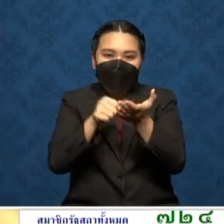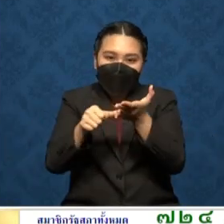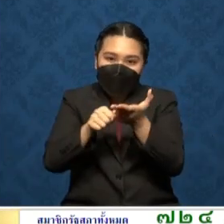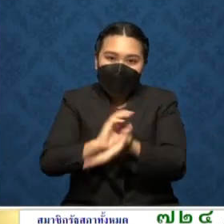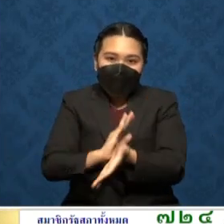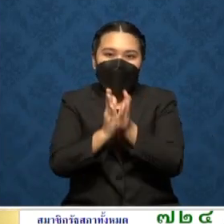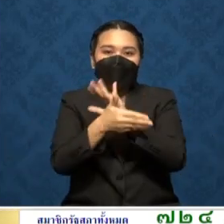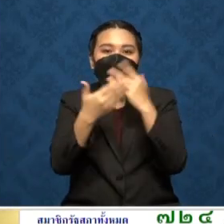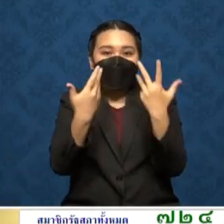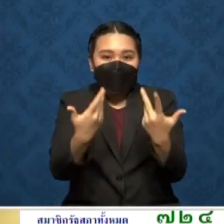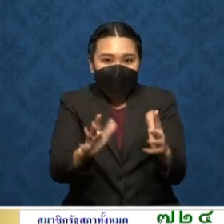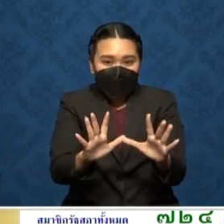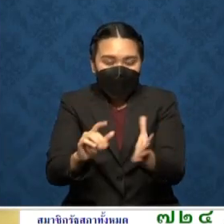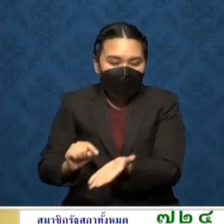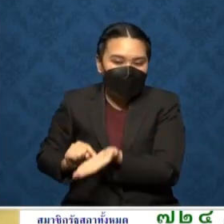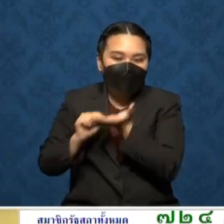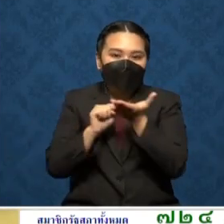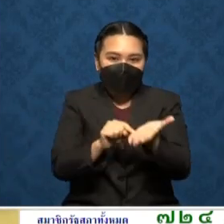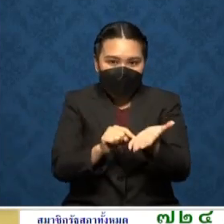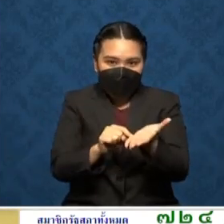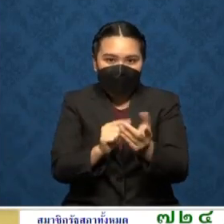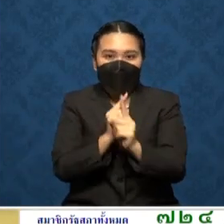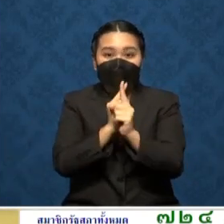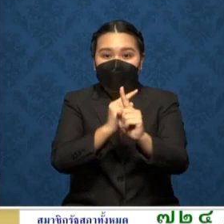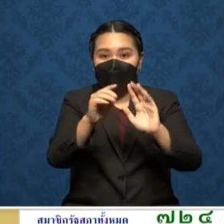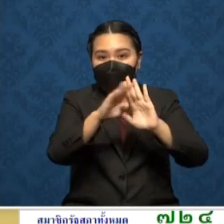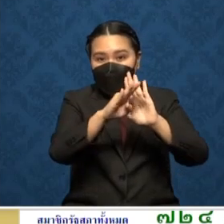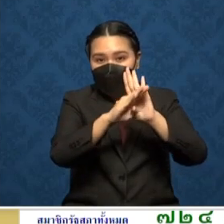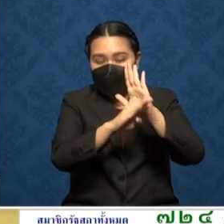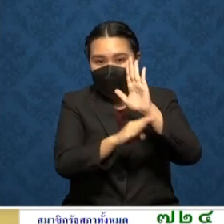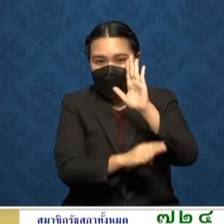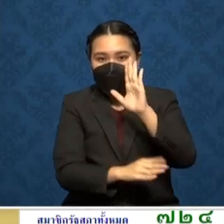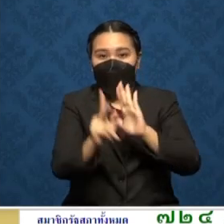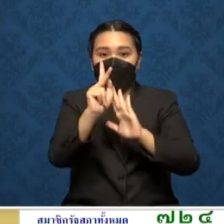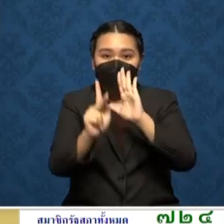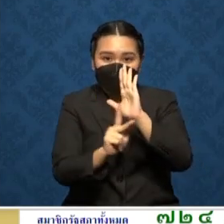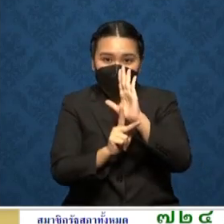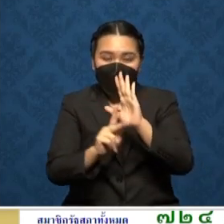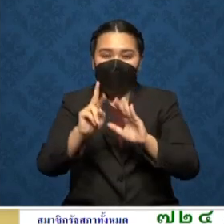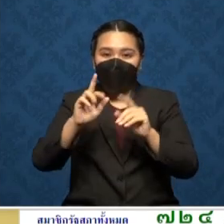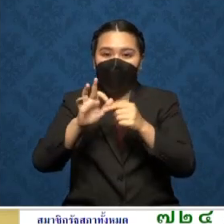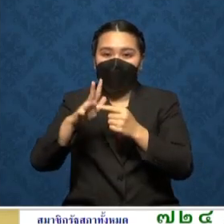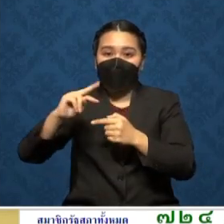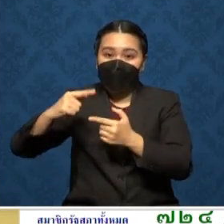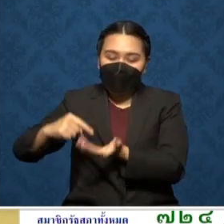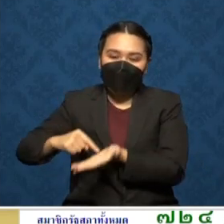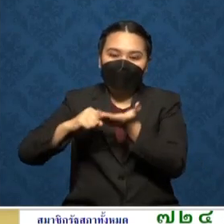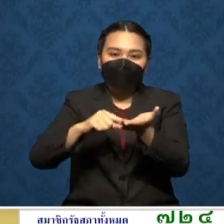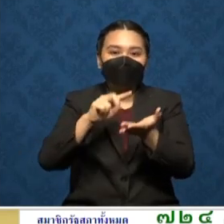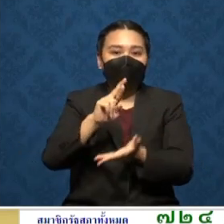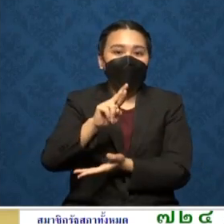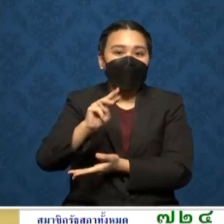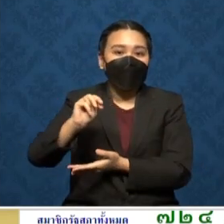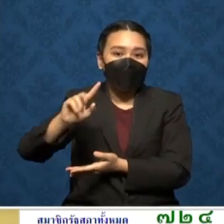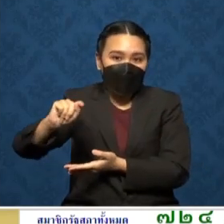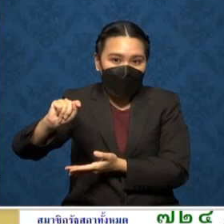ำเนินการเข้าสู่กระบวนการทางกฎหมายจนกระทั่งยกร่างเสนอคณะรัฐมนตรีและนำเสน